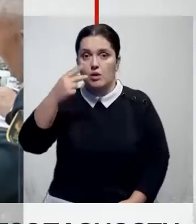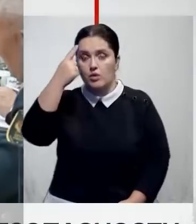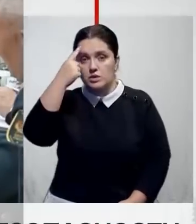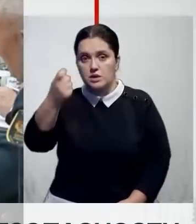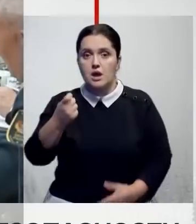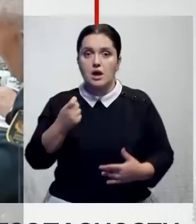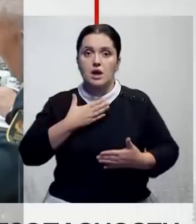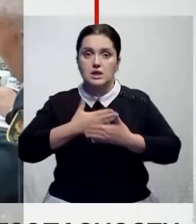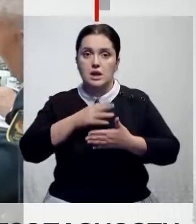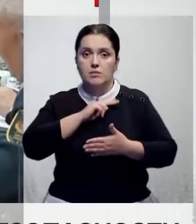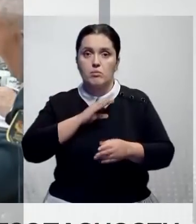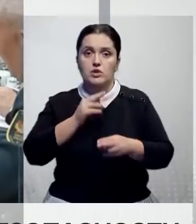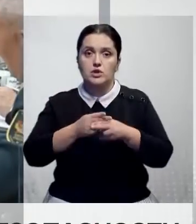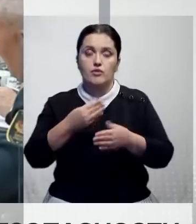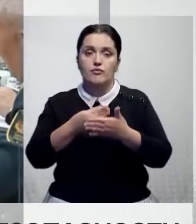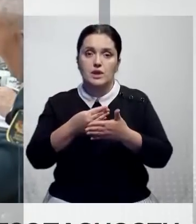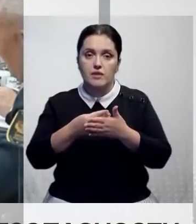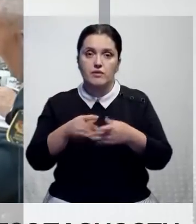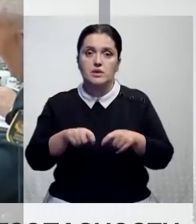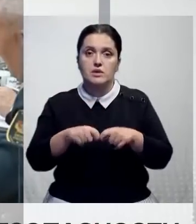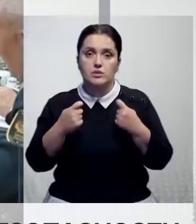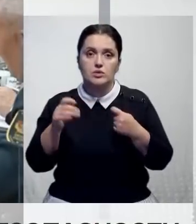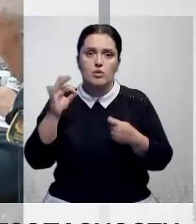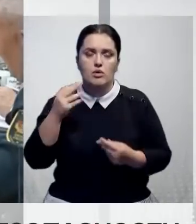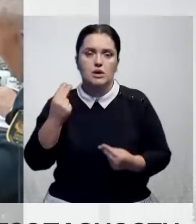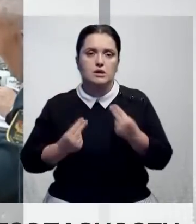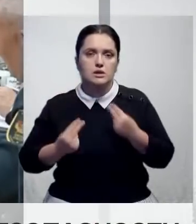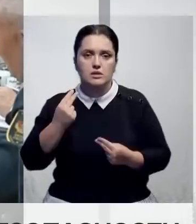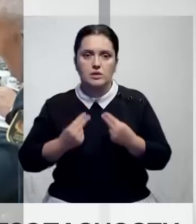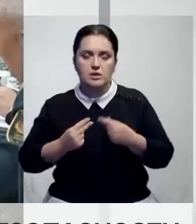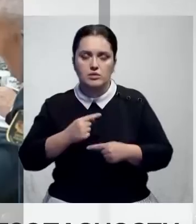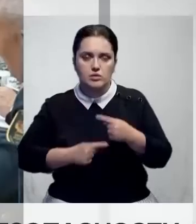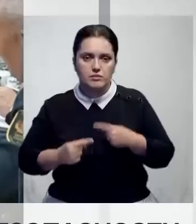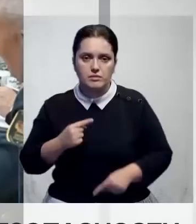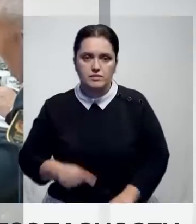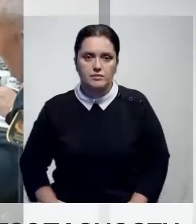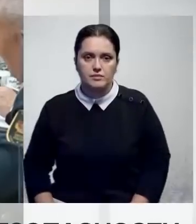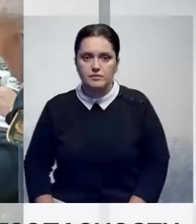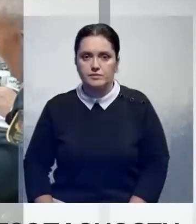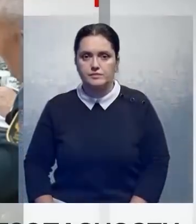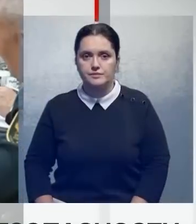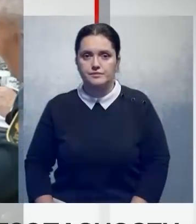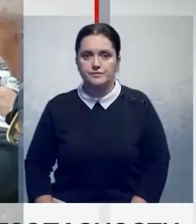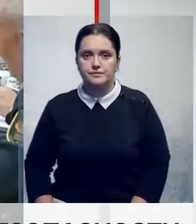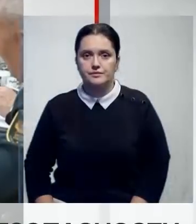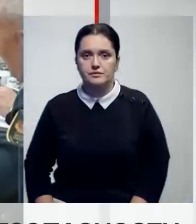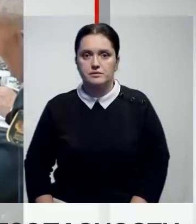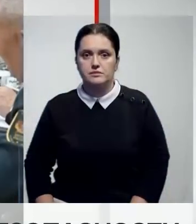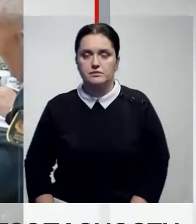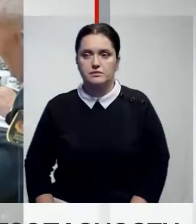необходимость активизации работы по предотвращению финансовых и других нарушений в сфере игорного бизнеса.